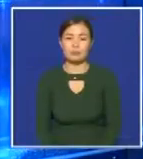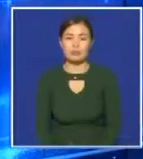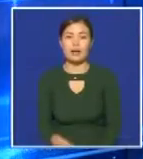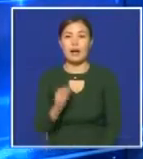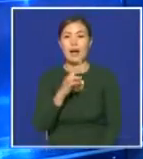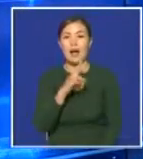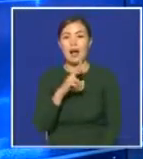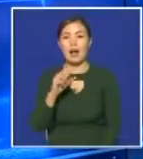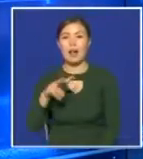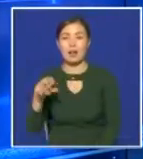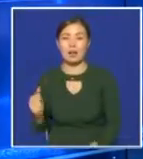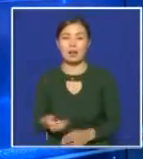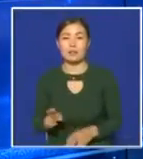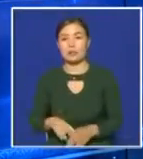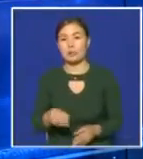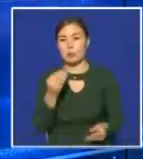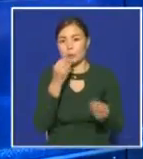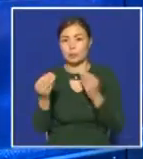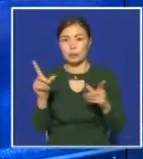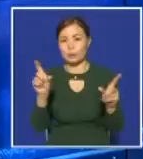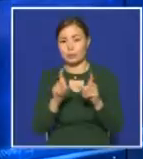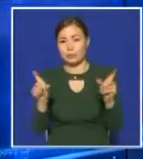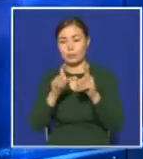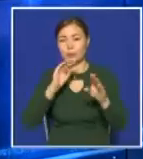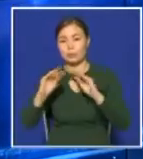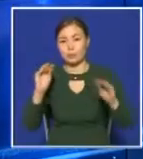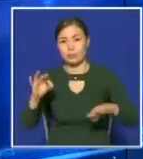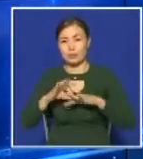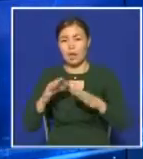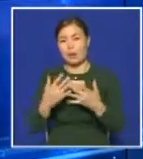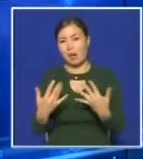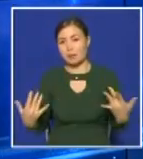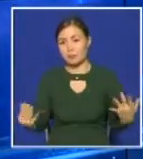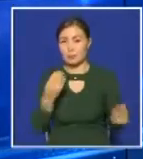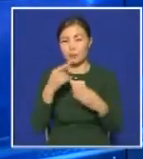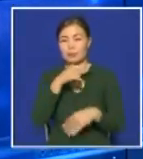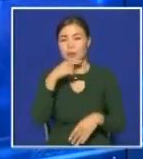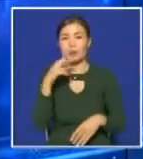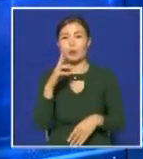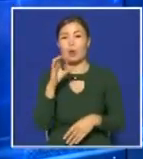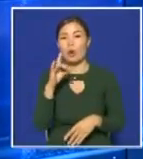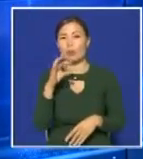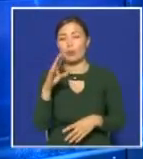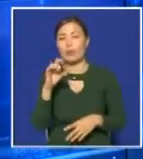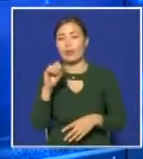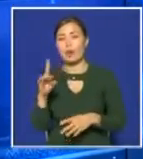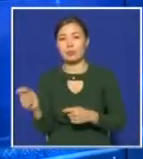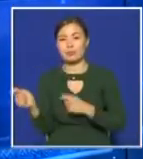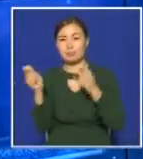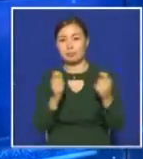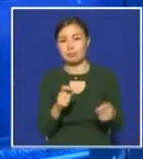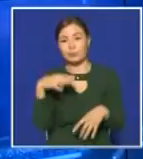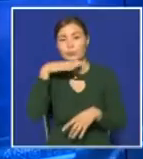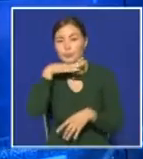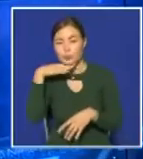Акала мол сауда орталыгында азык-түлүк жәрмеңкесі өтіп жатырып, түрлі тағамдар Ресейдің Краснодар аймағынан әкелінген. Мұнда